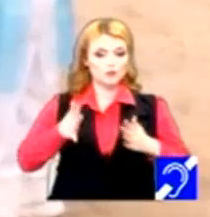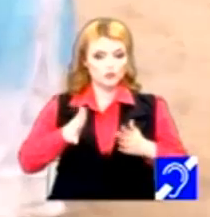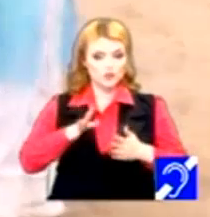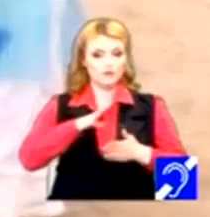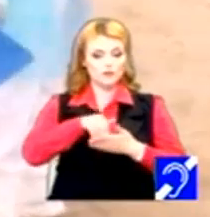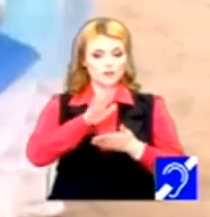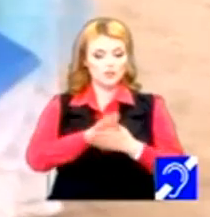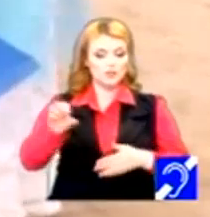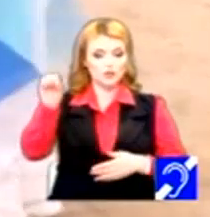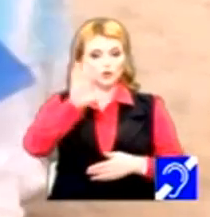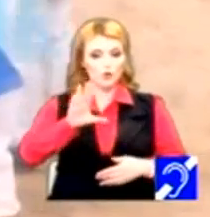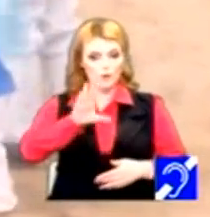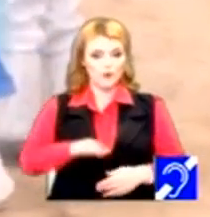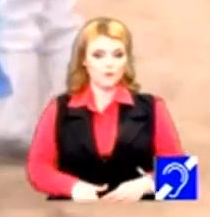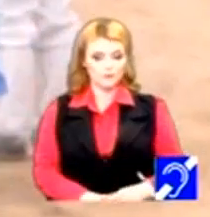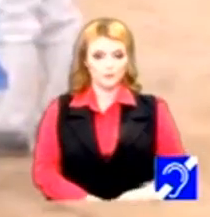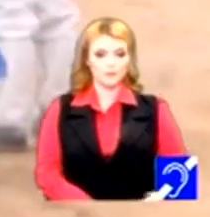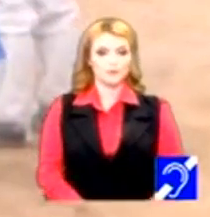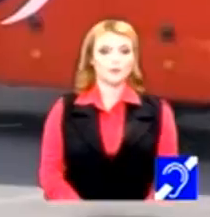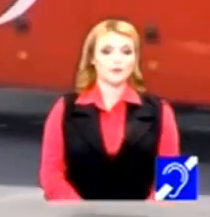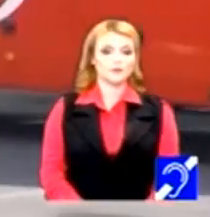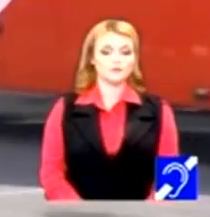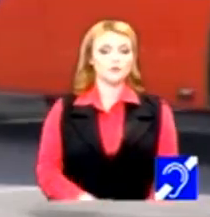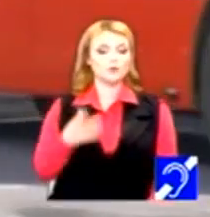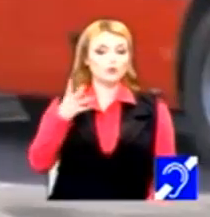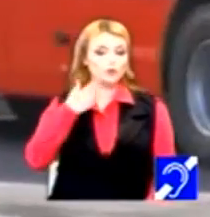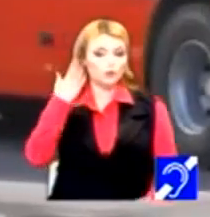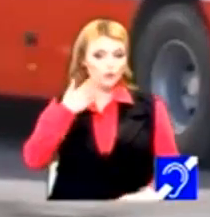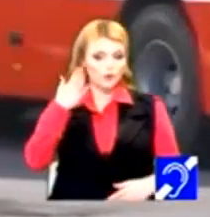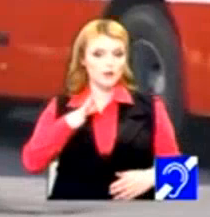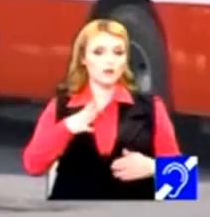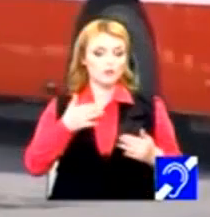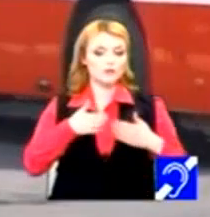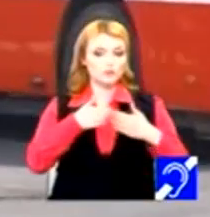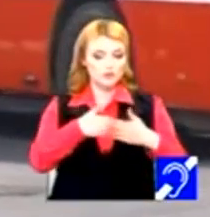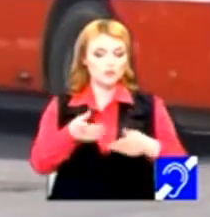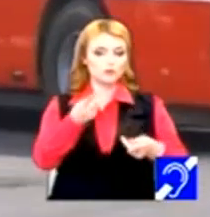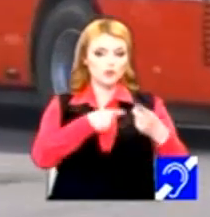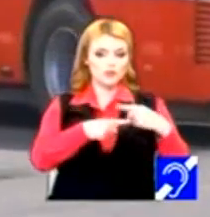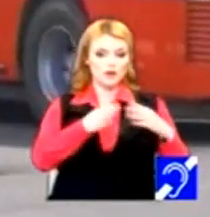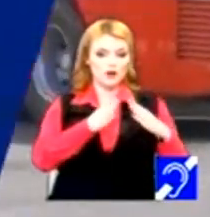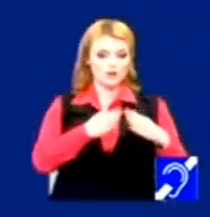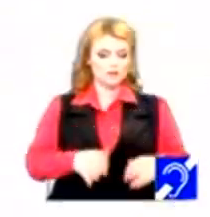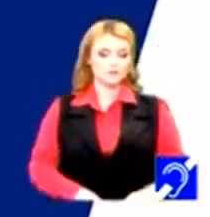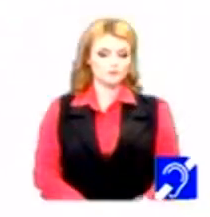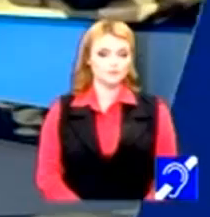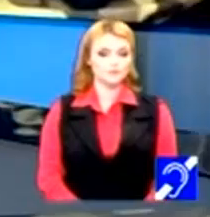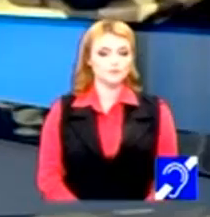la bordul unui vas de croazieră refuzat de toate porturile, dar acceptat acum de Cambodgia, se va întoarce acasă.